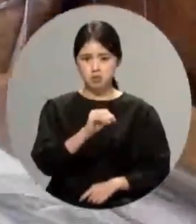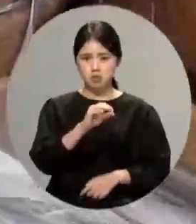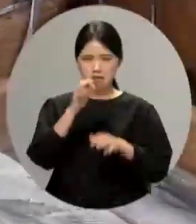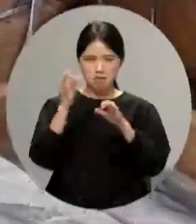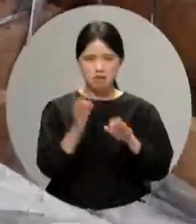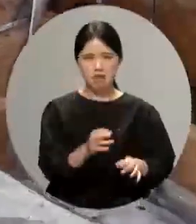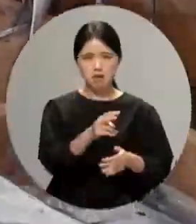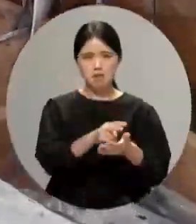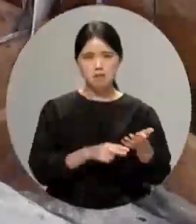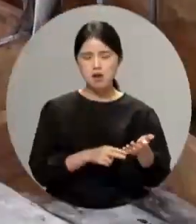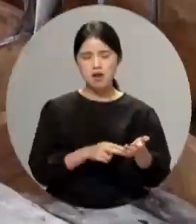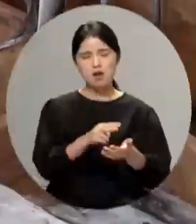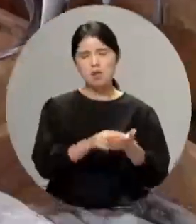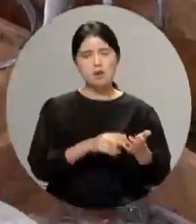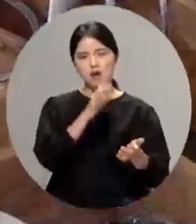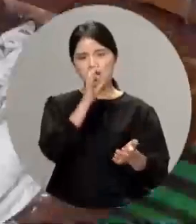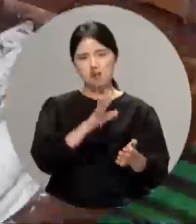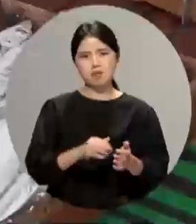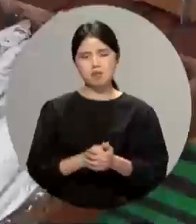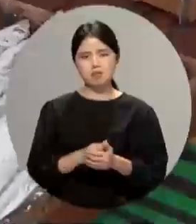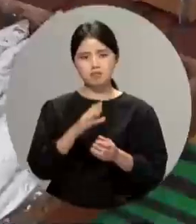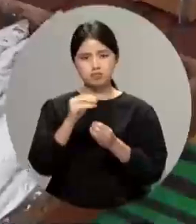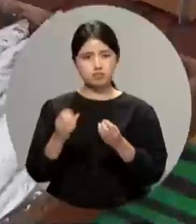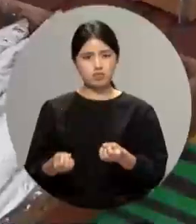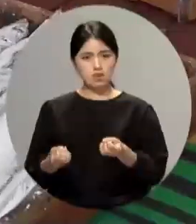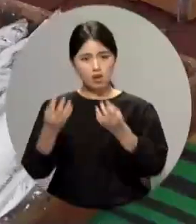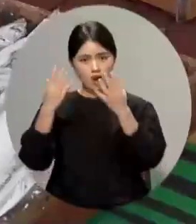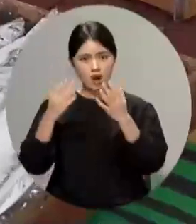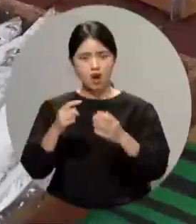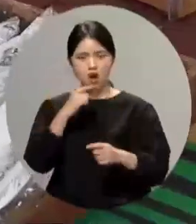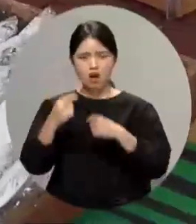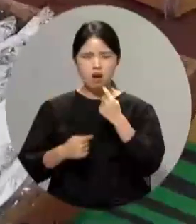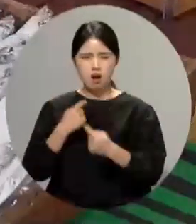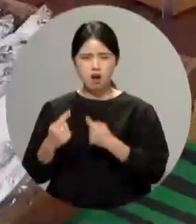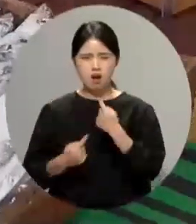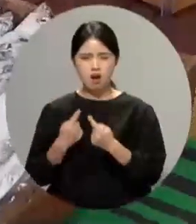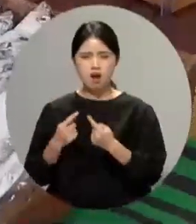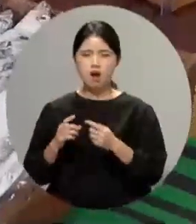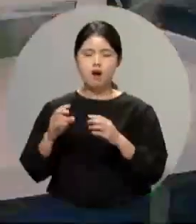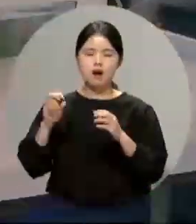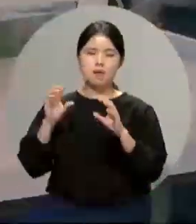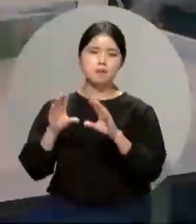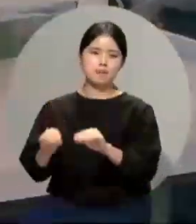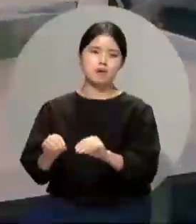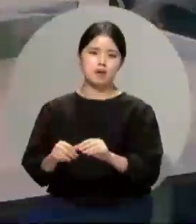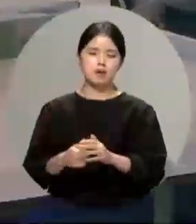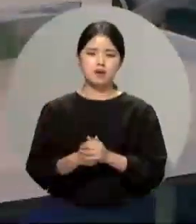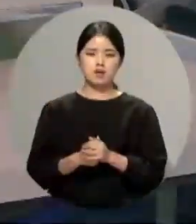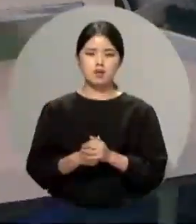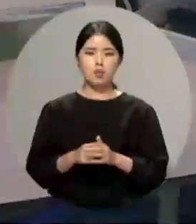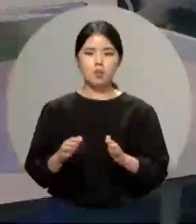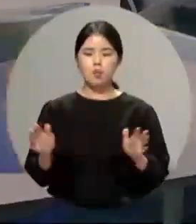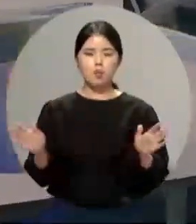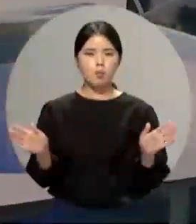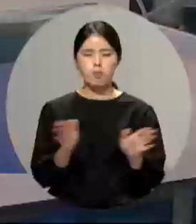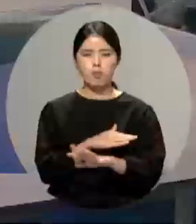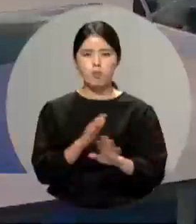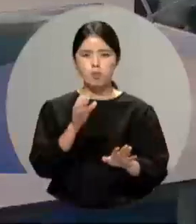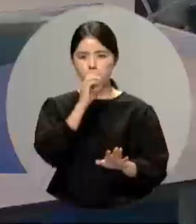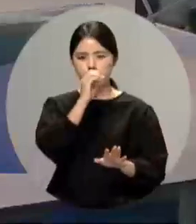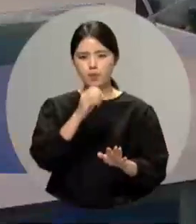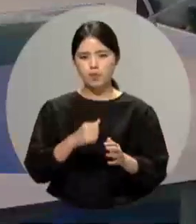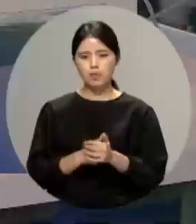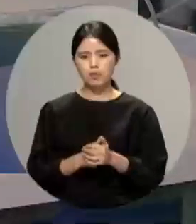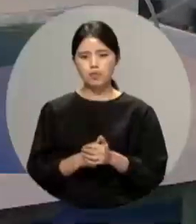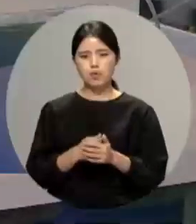보이지 않습니다. 추석을 앞두고 밀려들던 주문도 뚝 끊겼습니다. 없어, 지금. 옛날 같으면